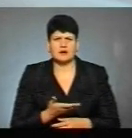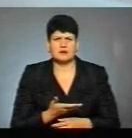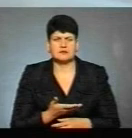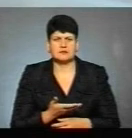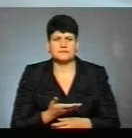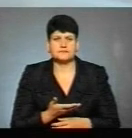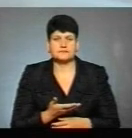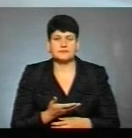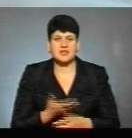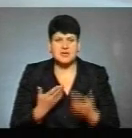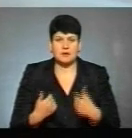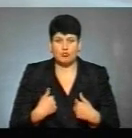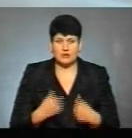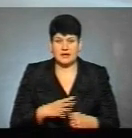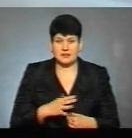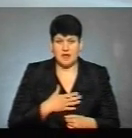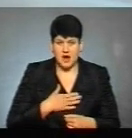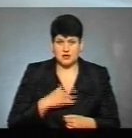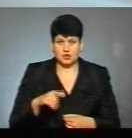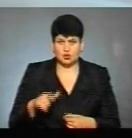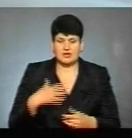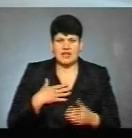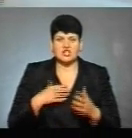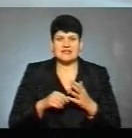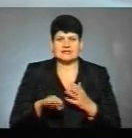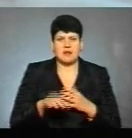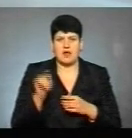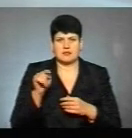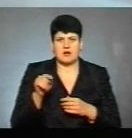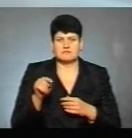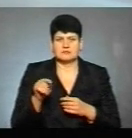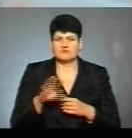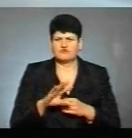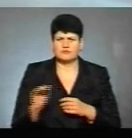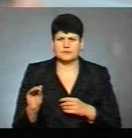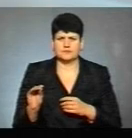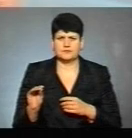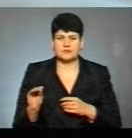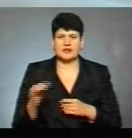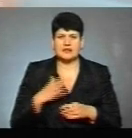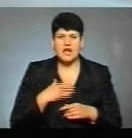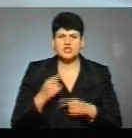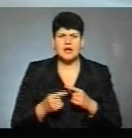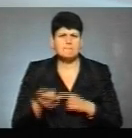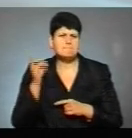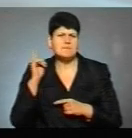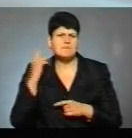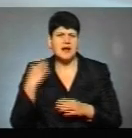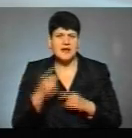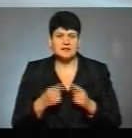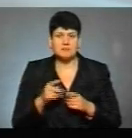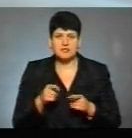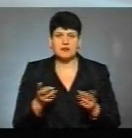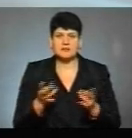вони були, каже, наші люди, нас тільки ж земля там. Наша земля, наших предків, і ми повинні